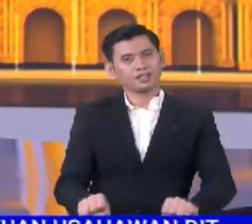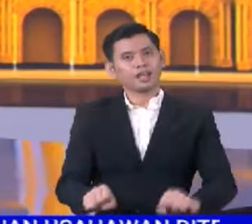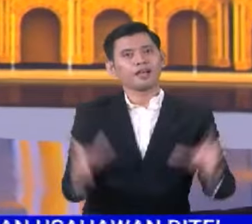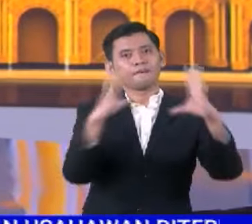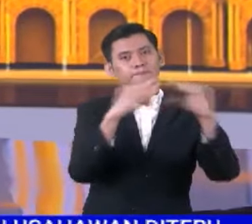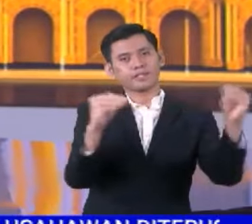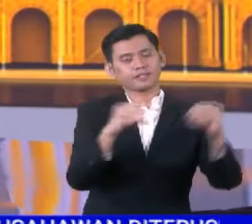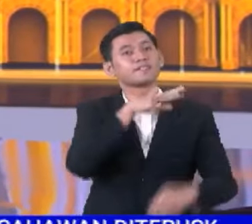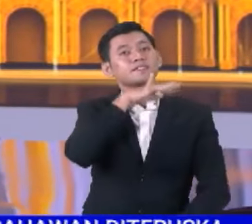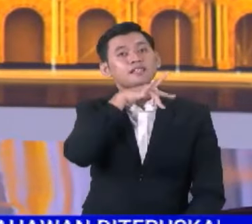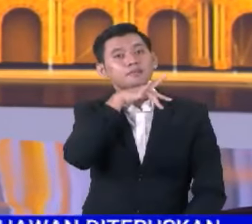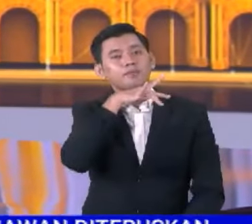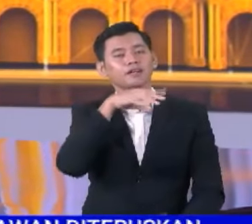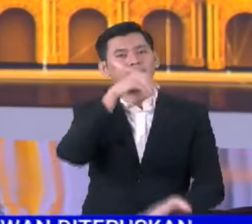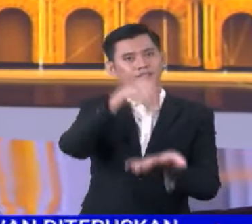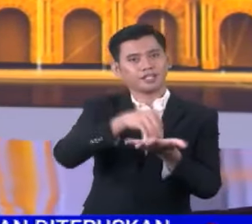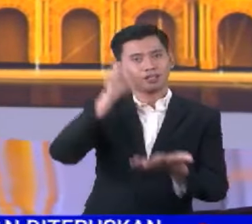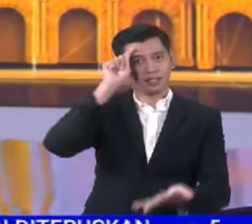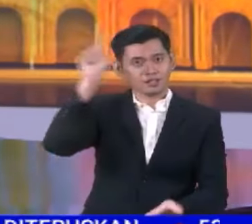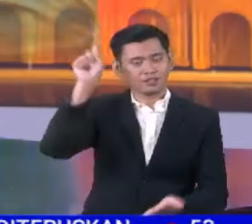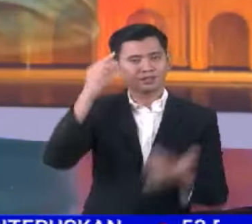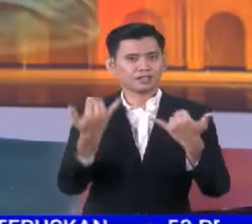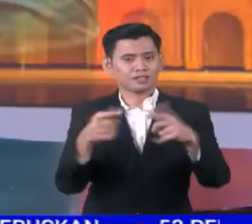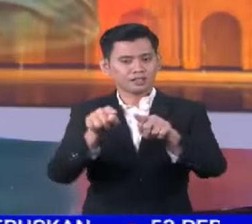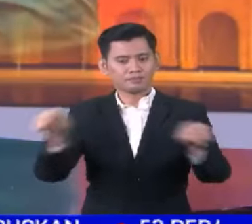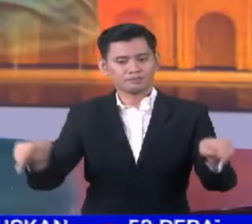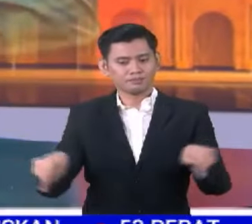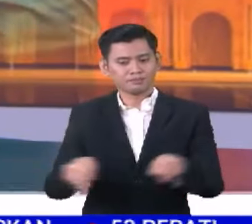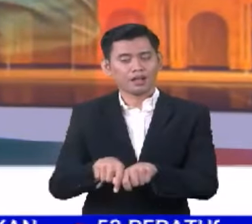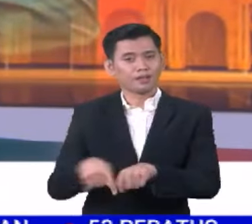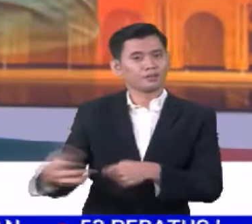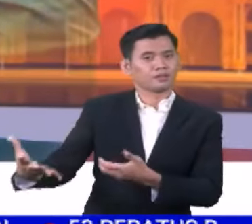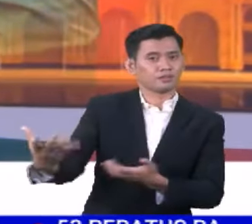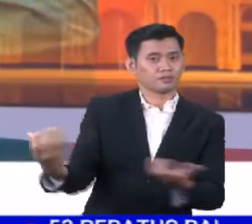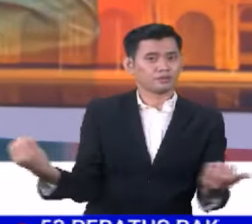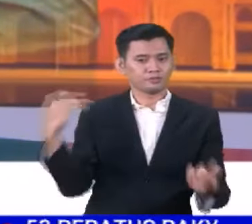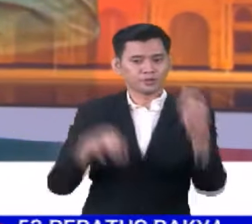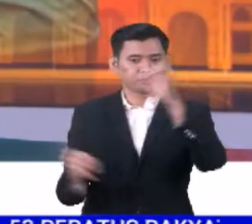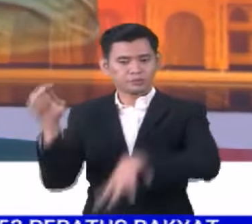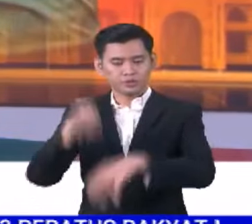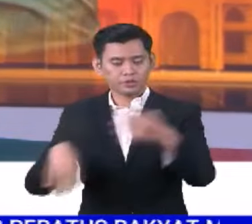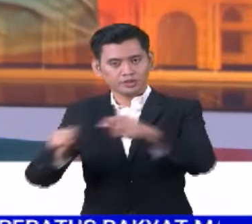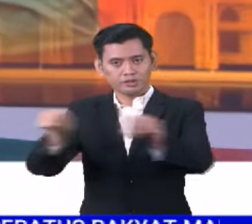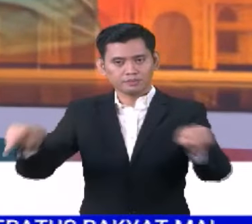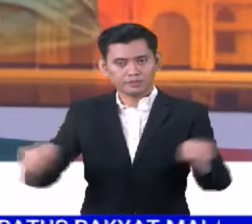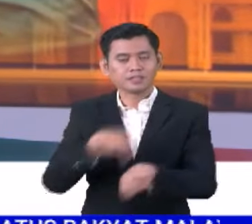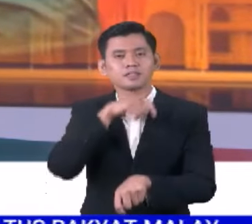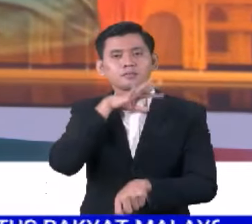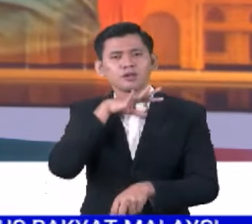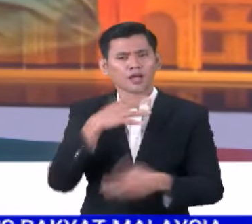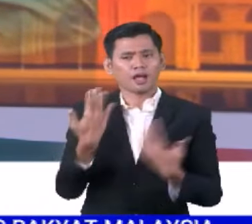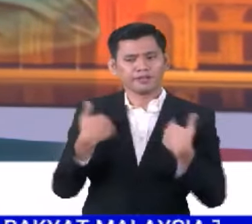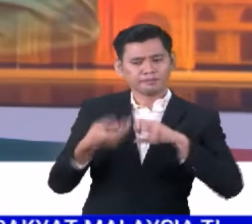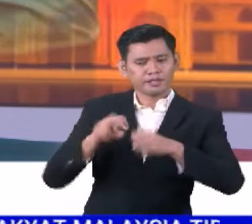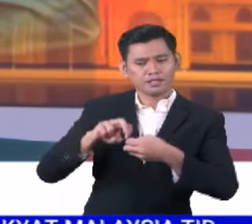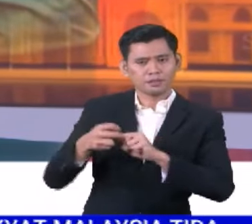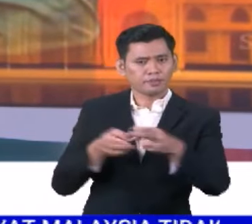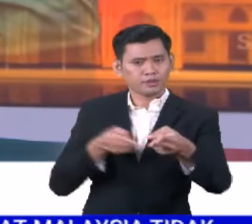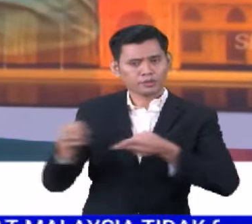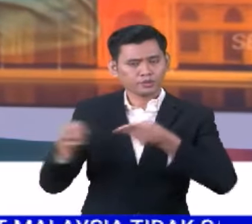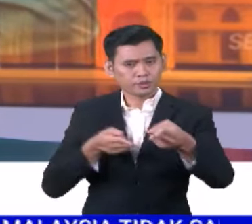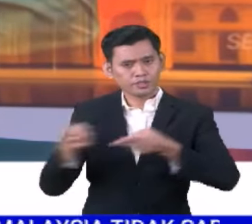sampah di Terengganu ketika ini tampak pengumpulan sampah sedih ada berdepan masalah pengurusan sampah dan sisa pecel